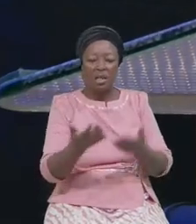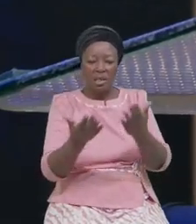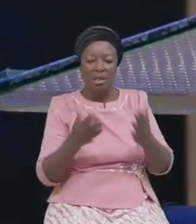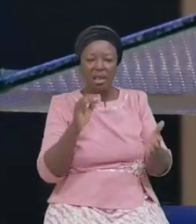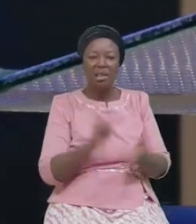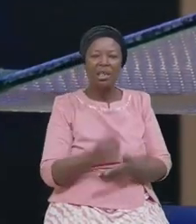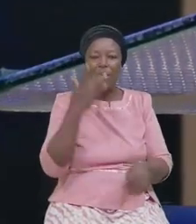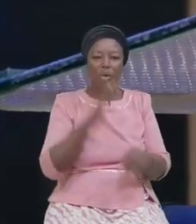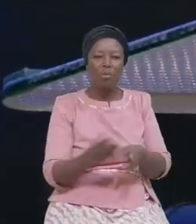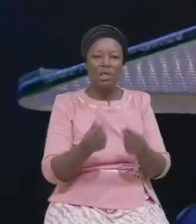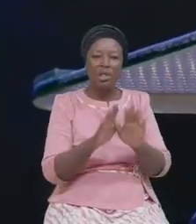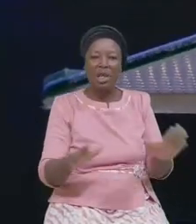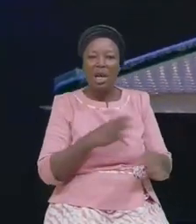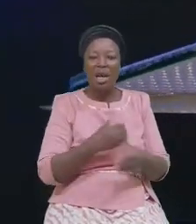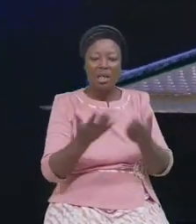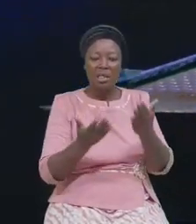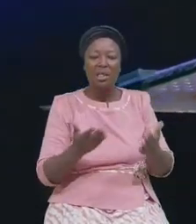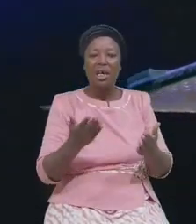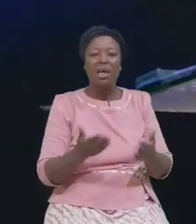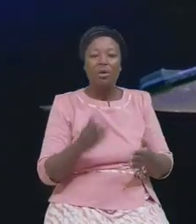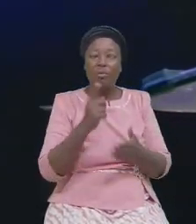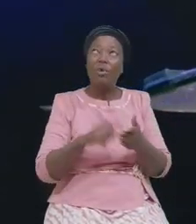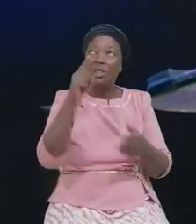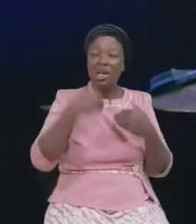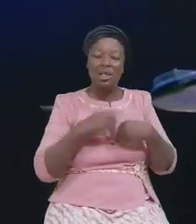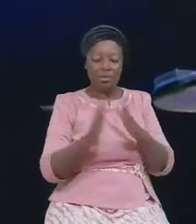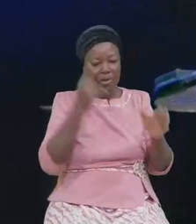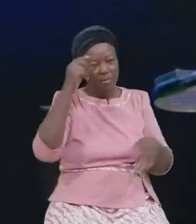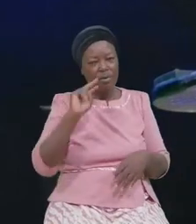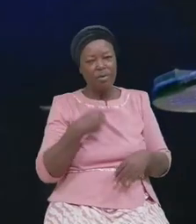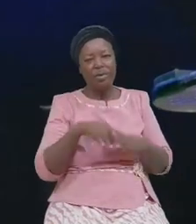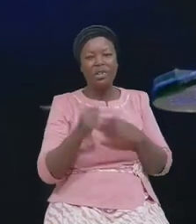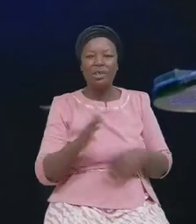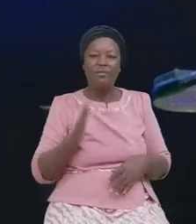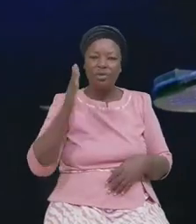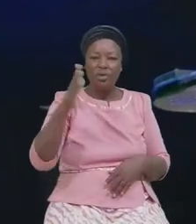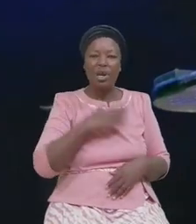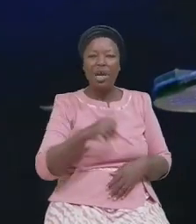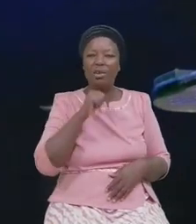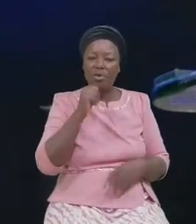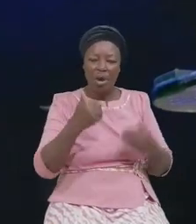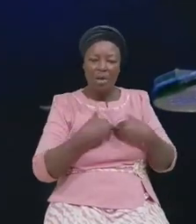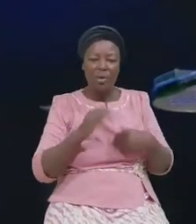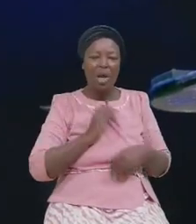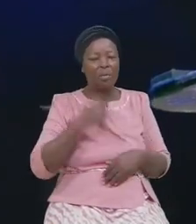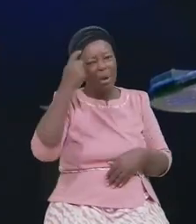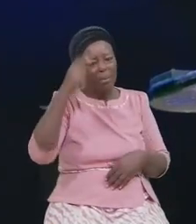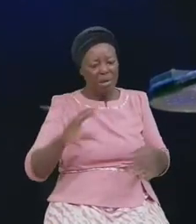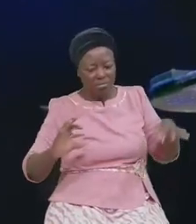la terre de délices, ce qu'il a préparé pour nous dans le futur, et ne pas avoir notre pensée